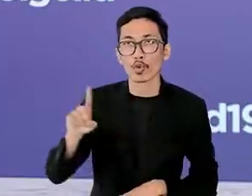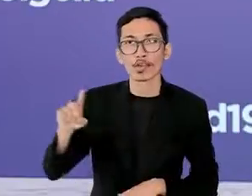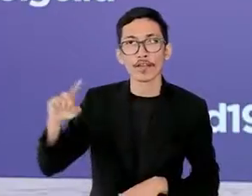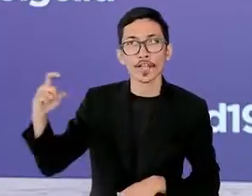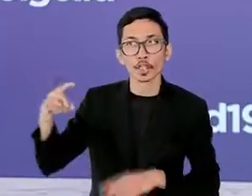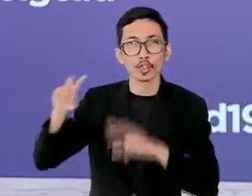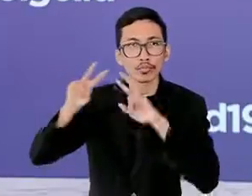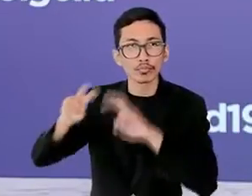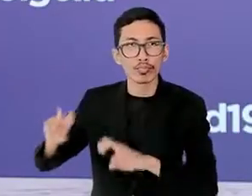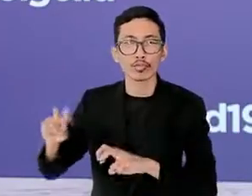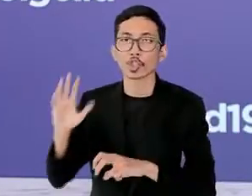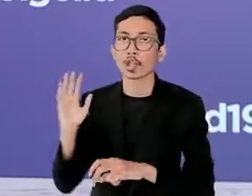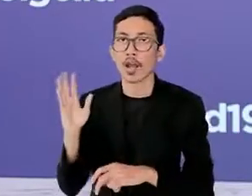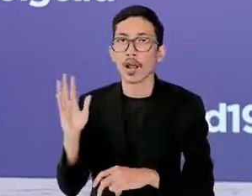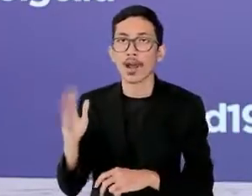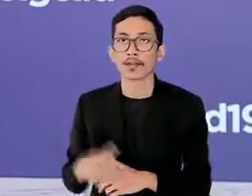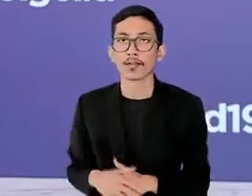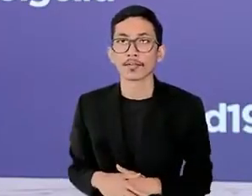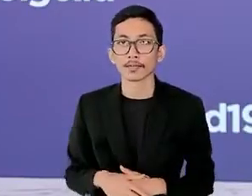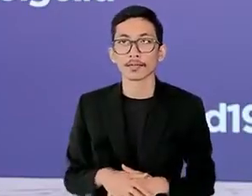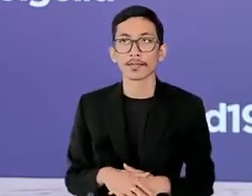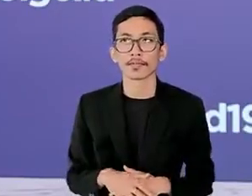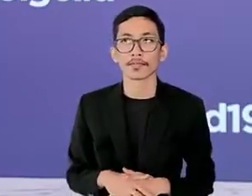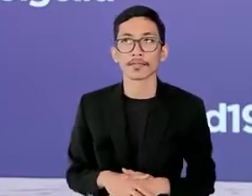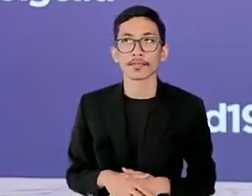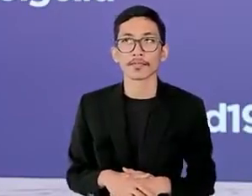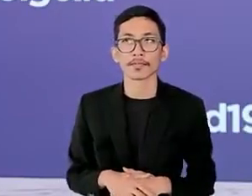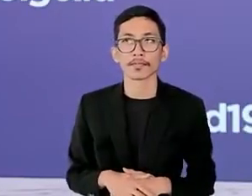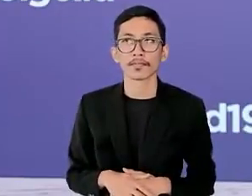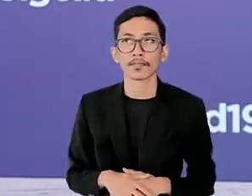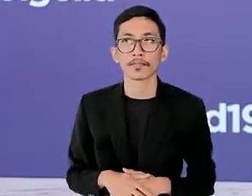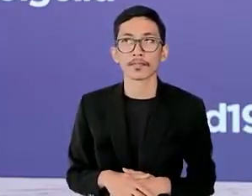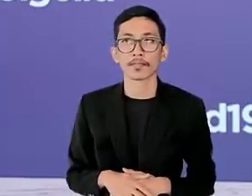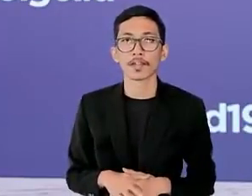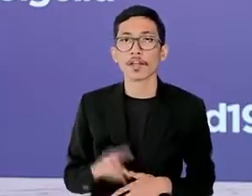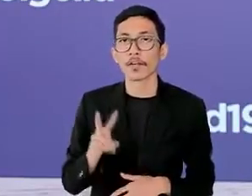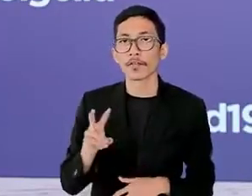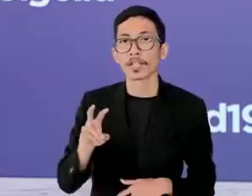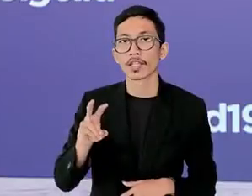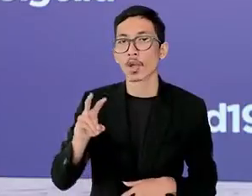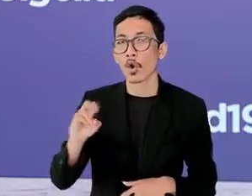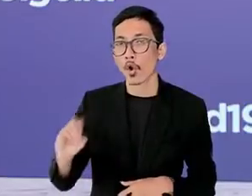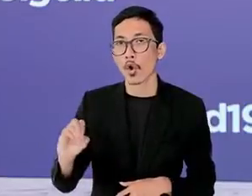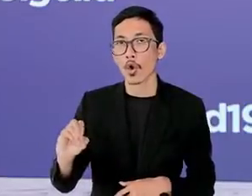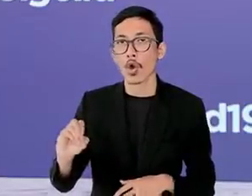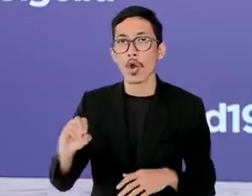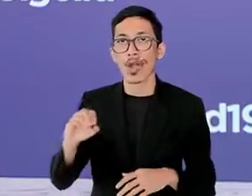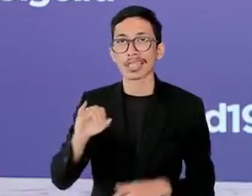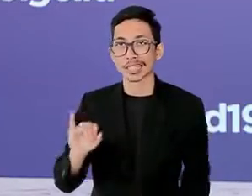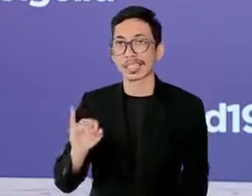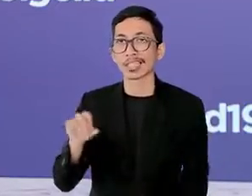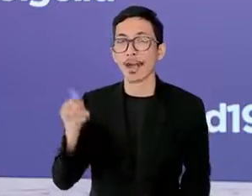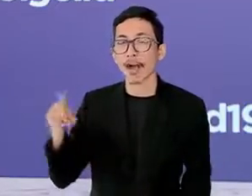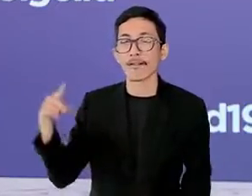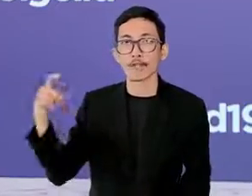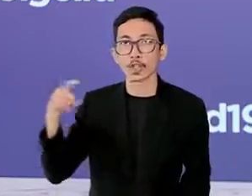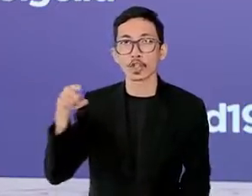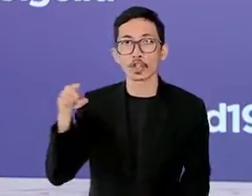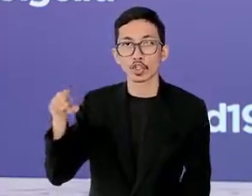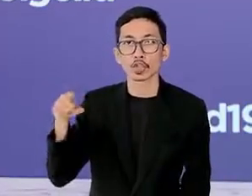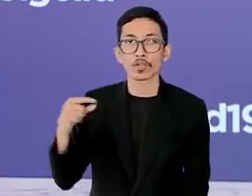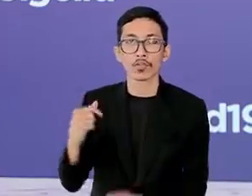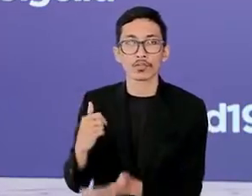yang masuk dalam kategori VW merupakan varian yang mengalami perubahan pada susunan